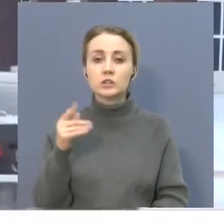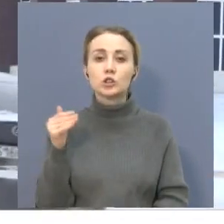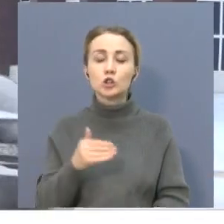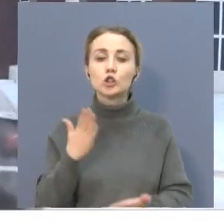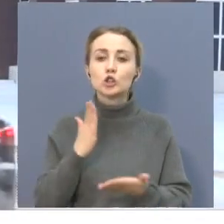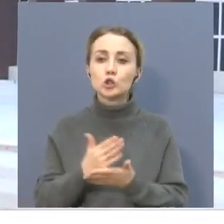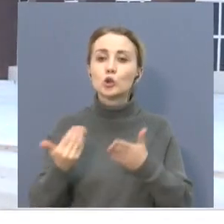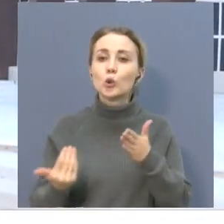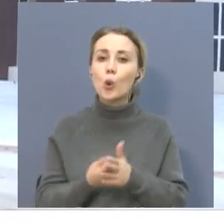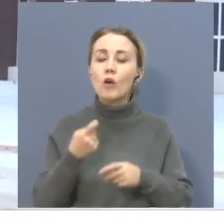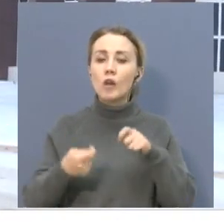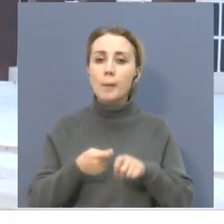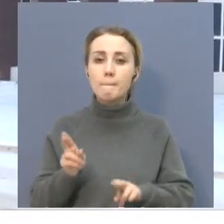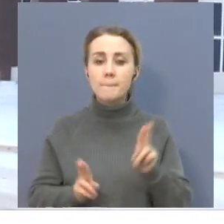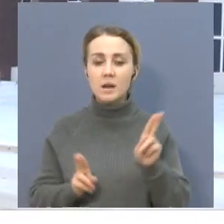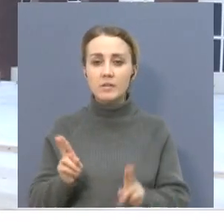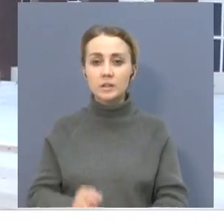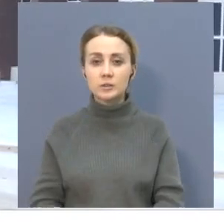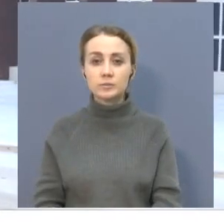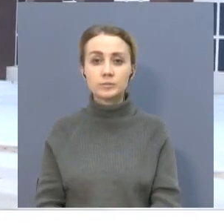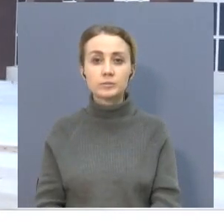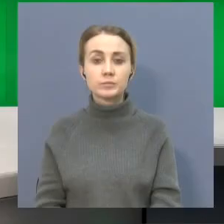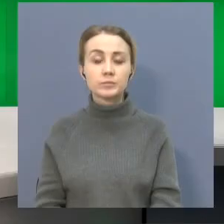Тілек Қайыржан, Шоқан Таукеев.